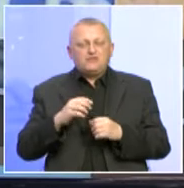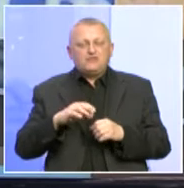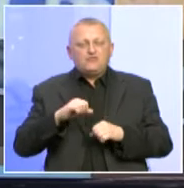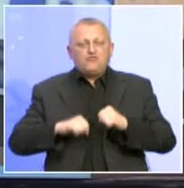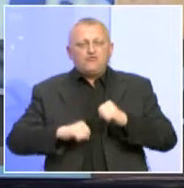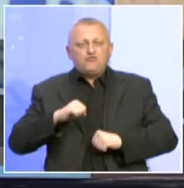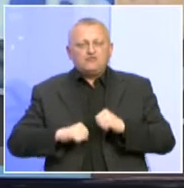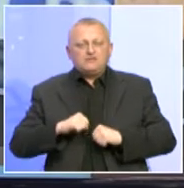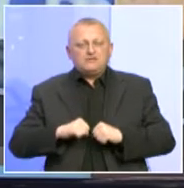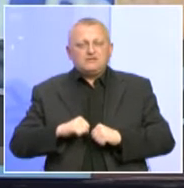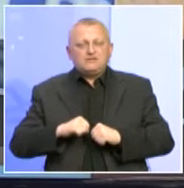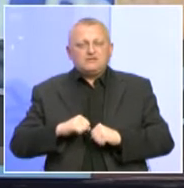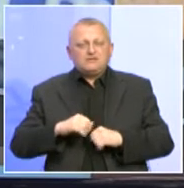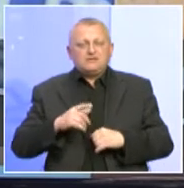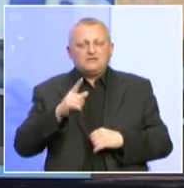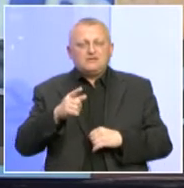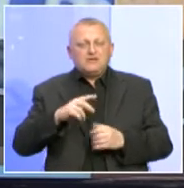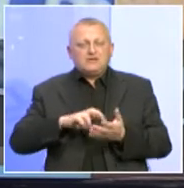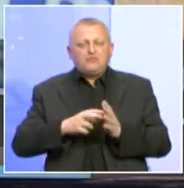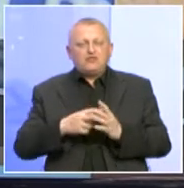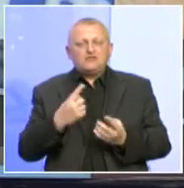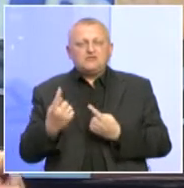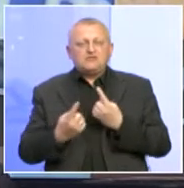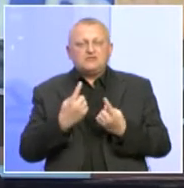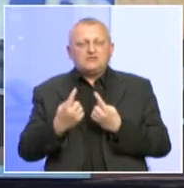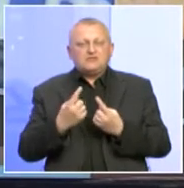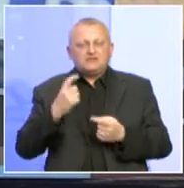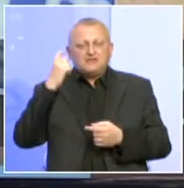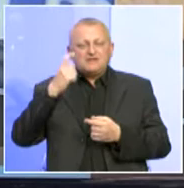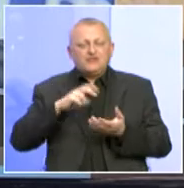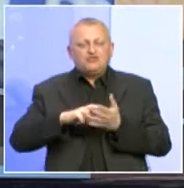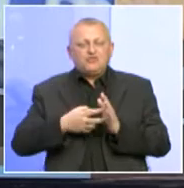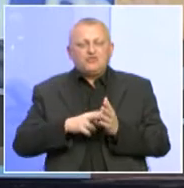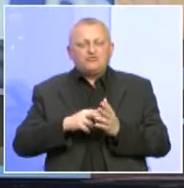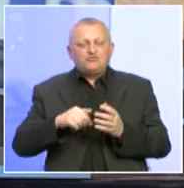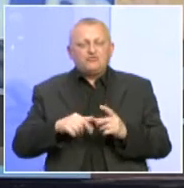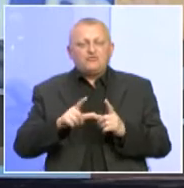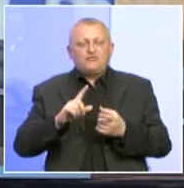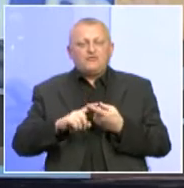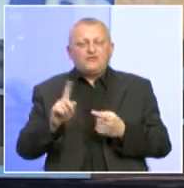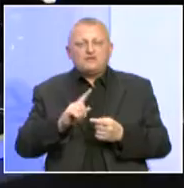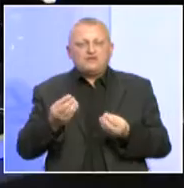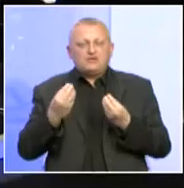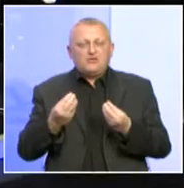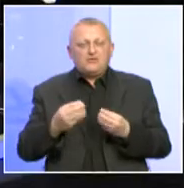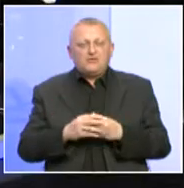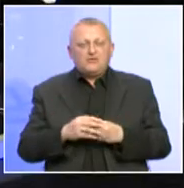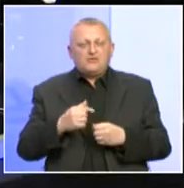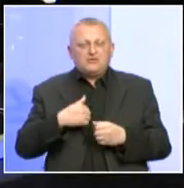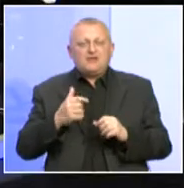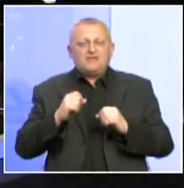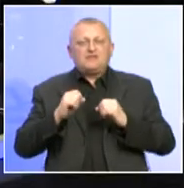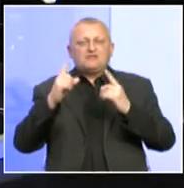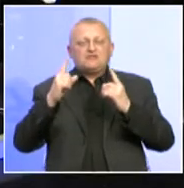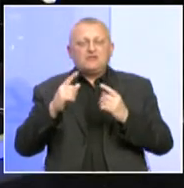funkciji, da i tada politička situacija i stranačko-politička u Federaciji nije bila baš dobra. Je li vas iznenadila